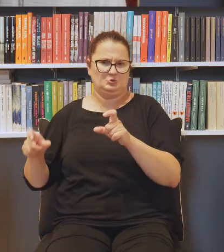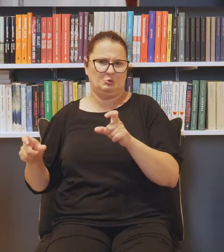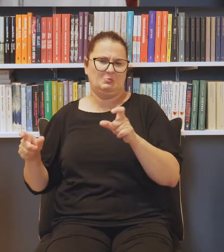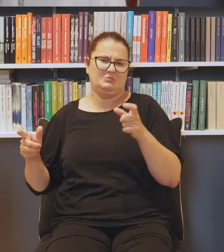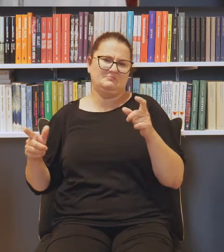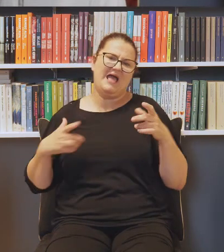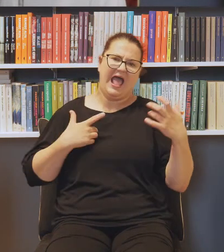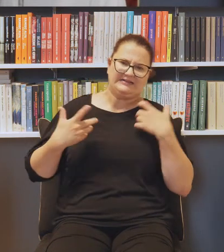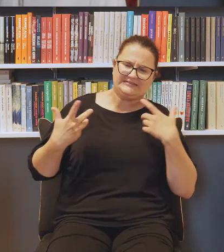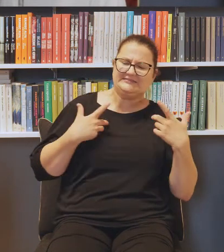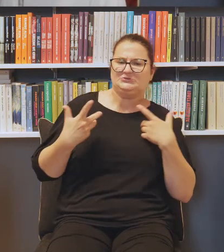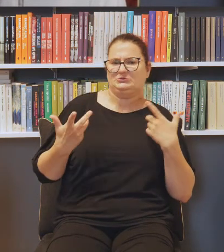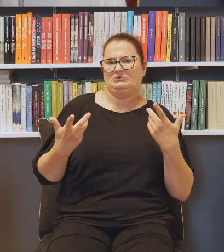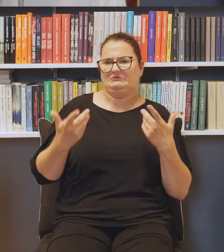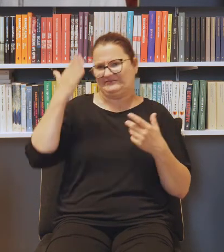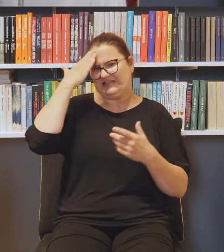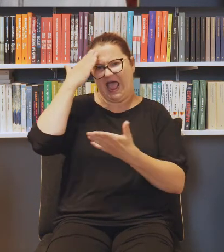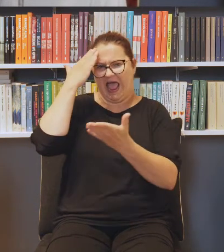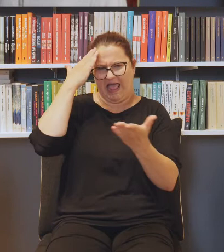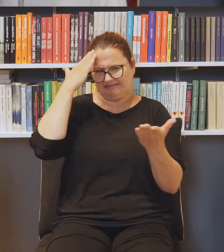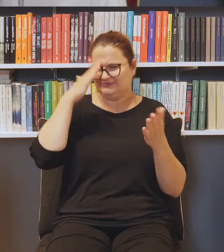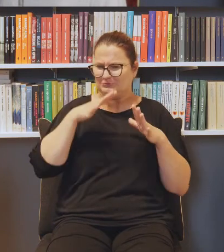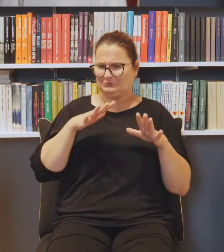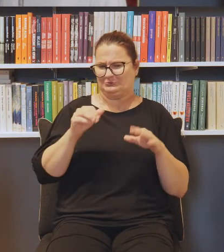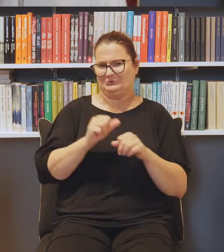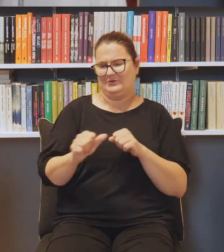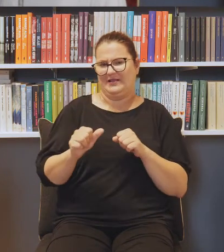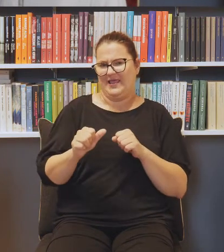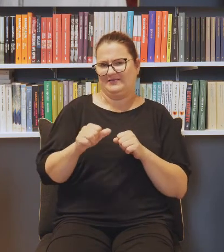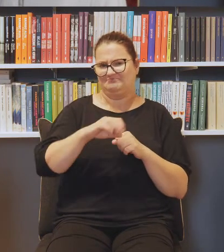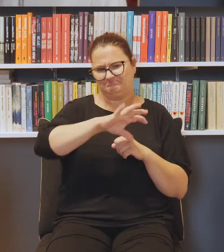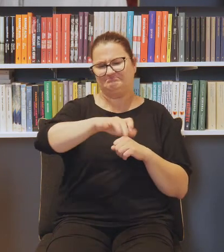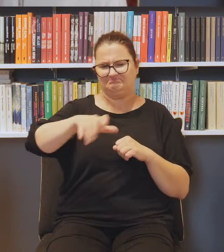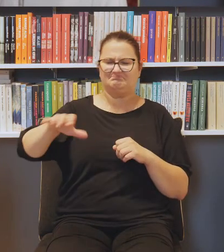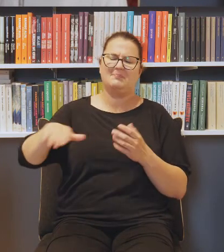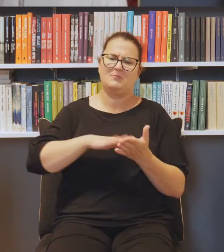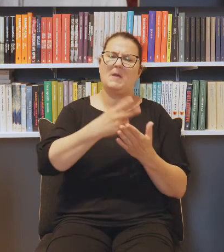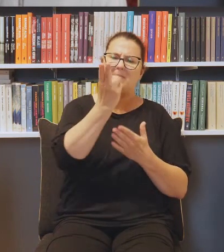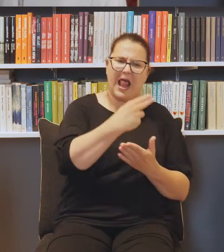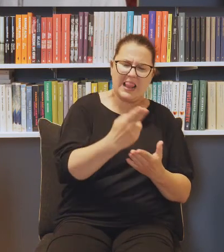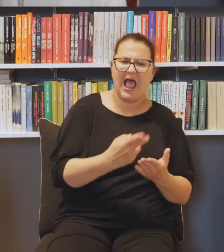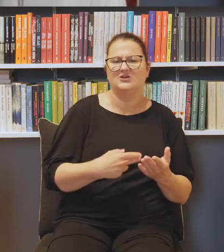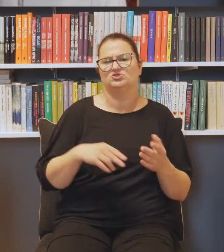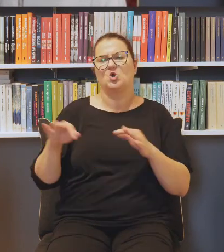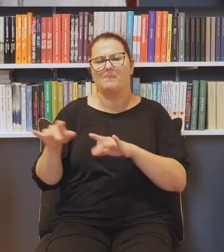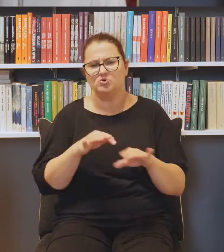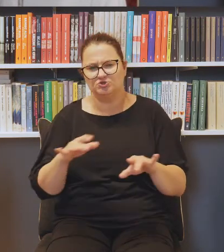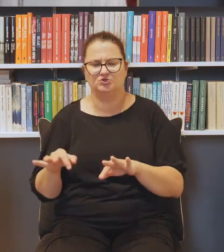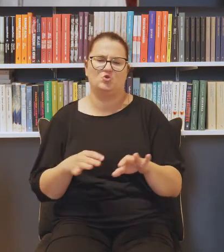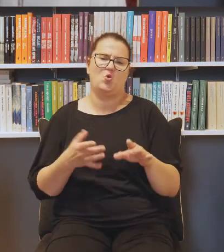jakichś takich artystów znanych i w swoich branżach, na przykład malarze,